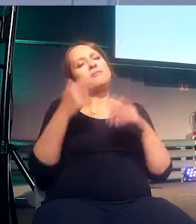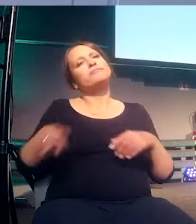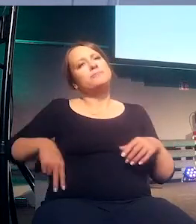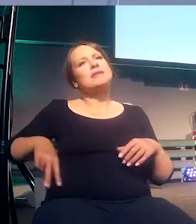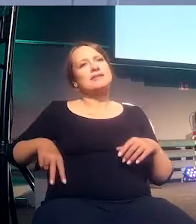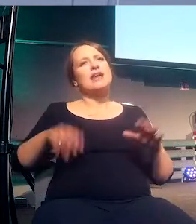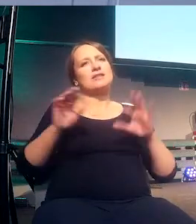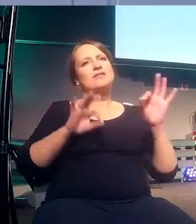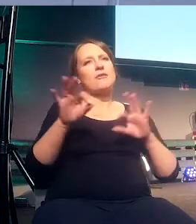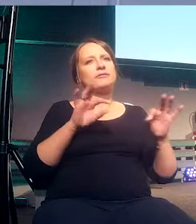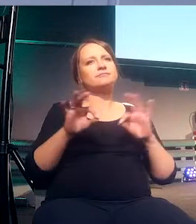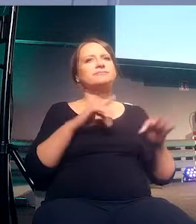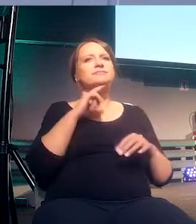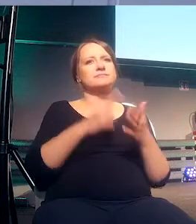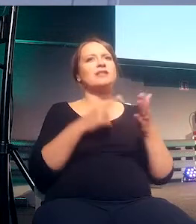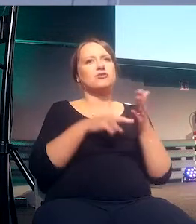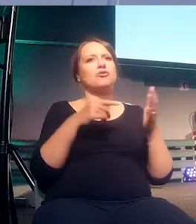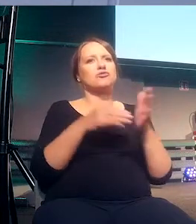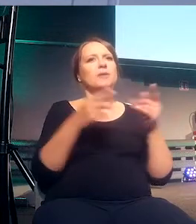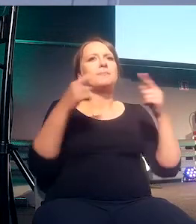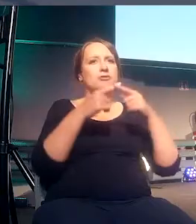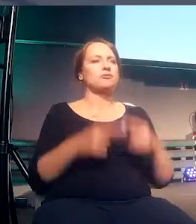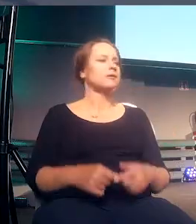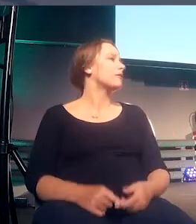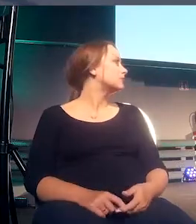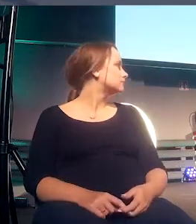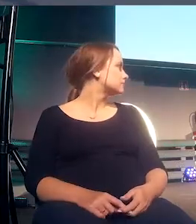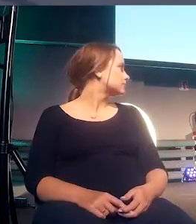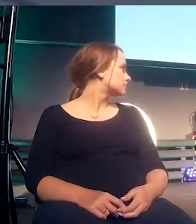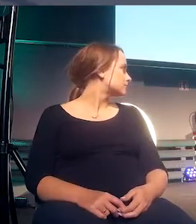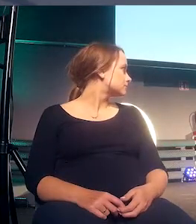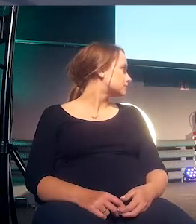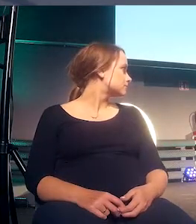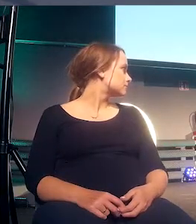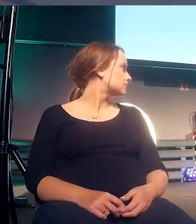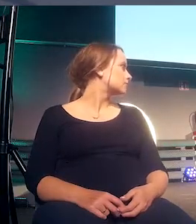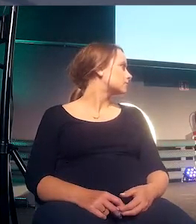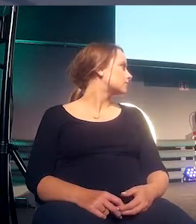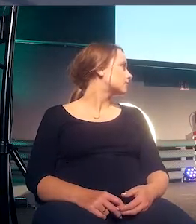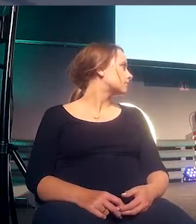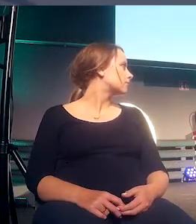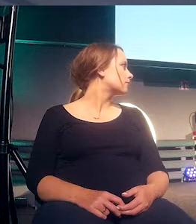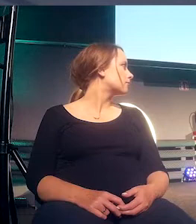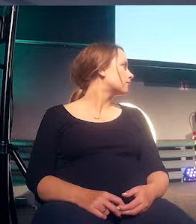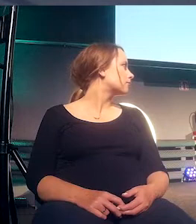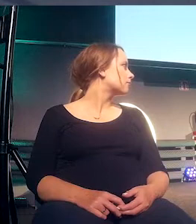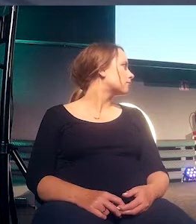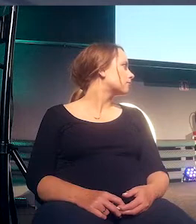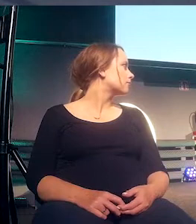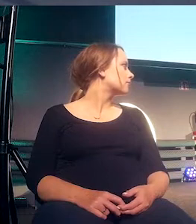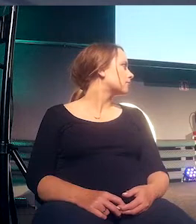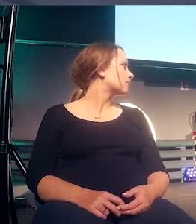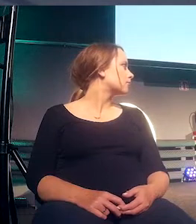się, że taka teza jest zupełnie błędna. Mówię o tym dlatego, że często jako UX designerzy jesteśmy w ogromnej